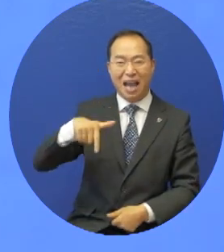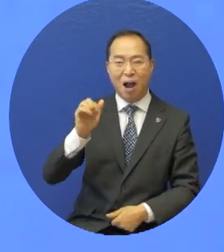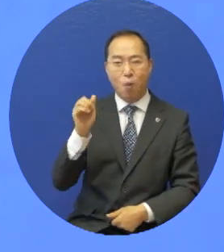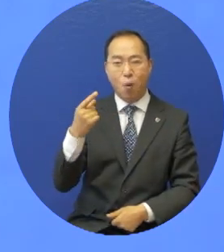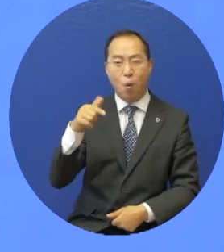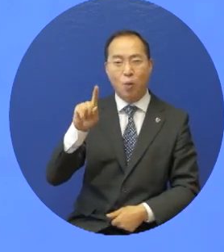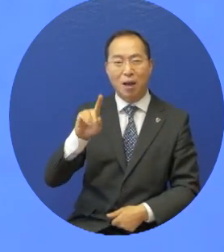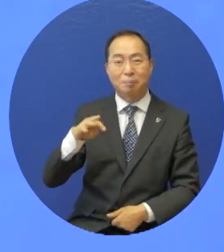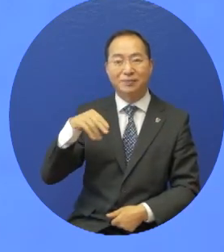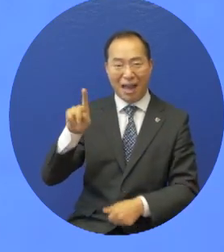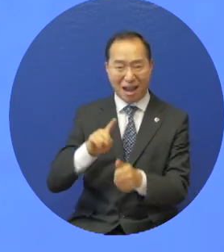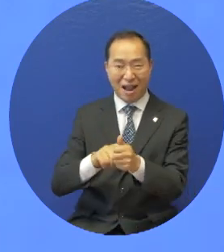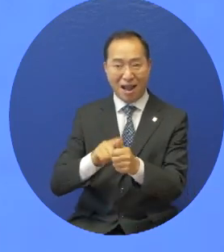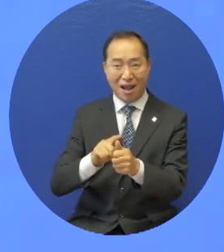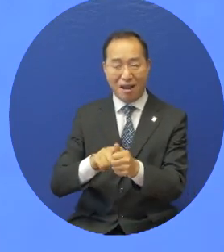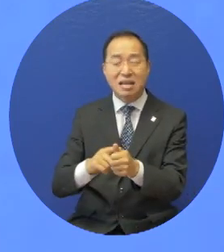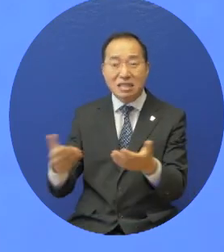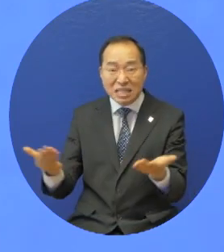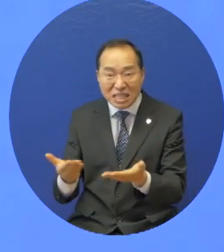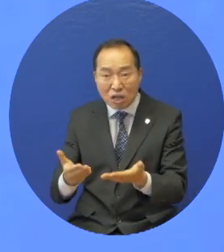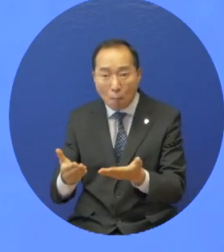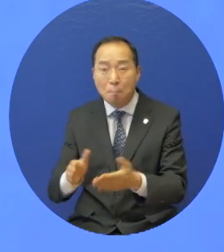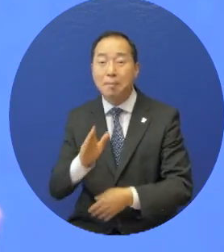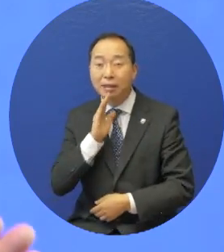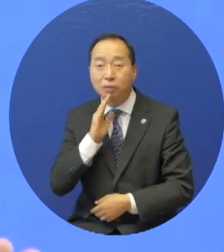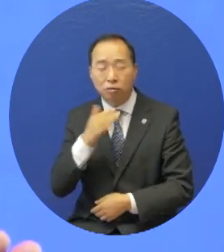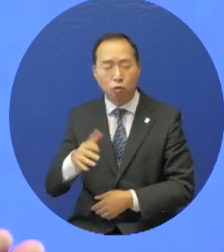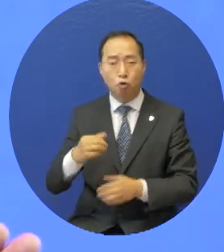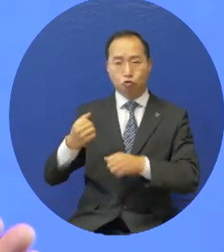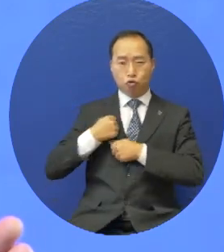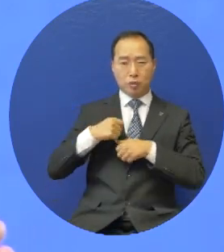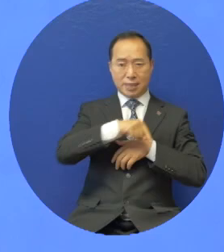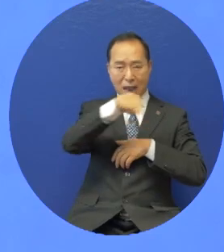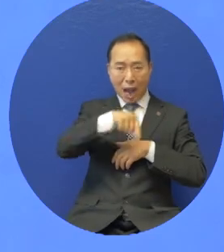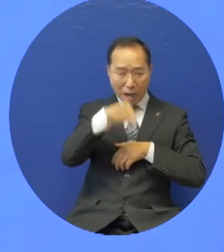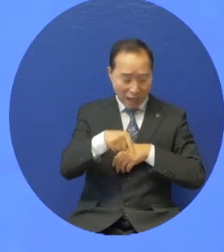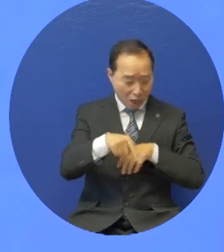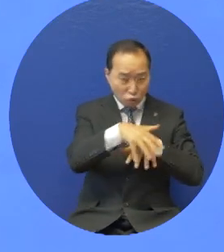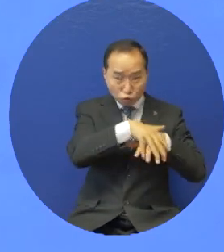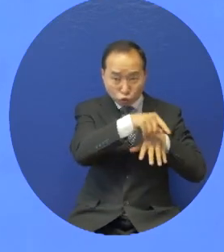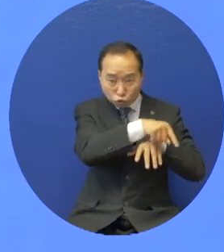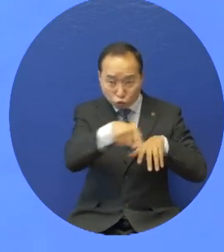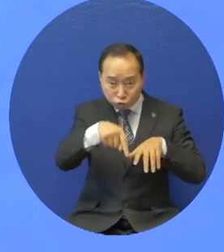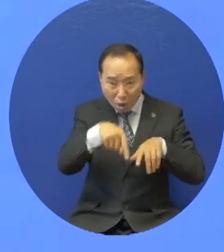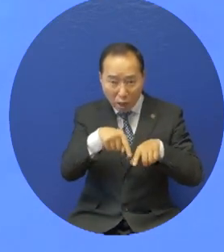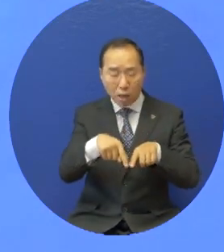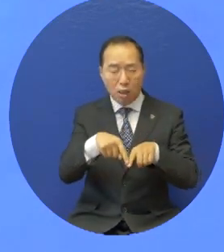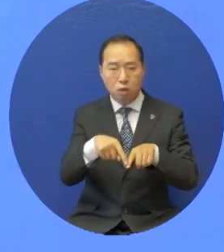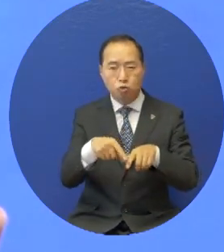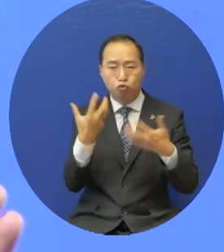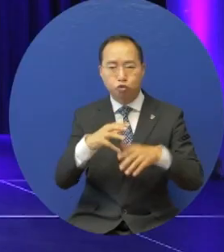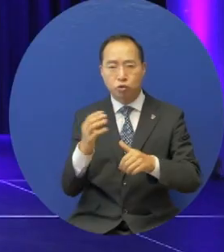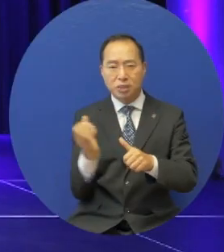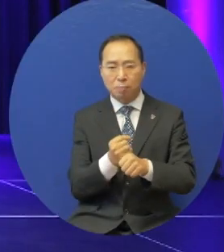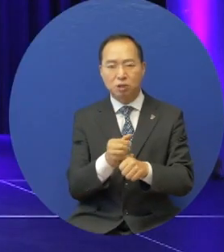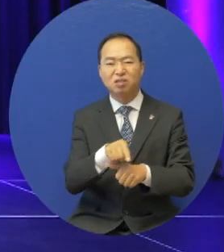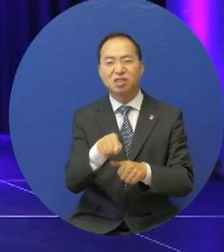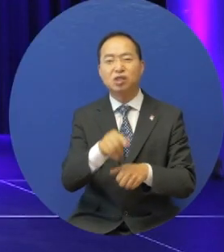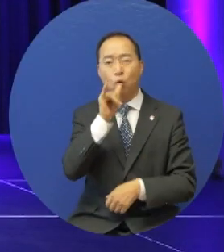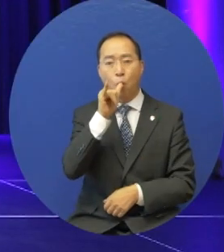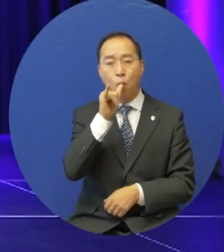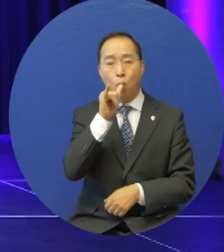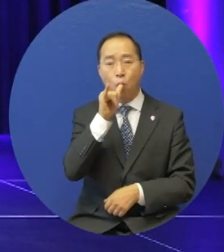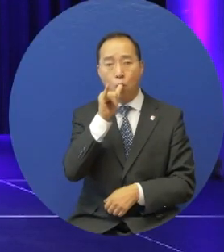이것은요. 직업 이전에 군대에서 편제로 존재했던 직업입니다. 그러니까 특공대지요. 일종의